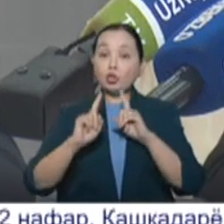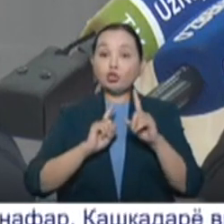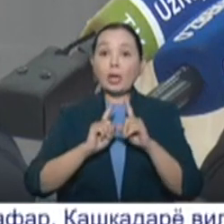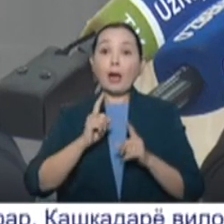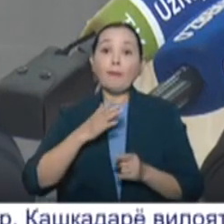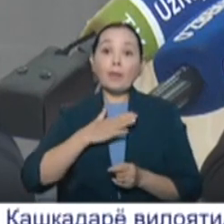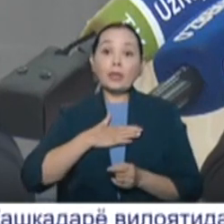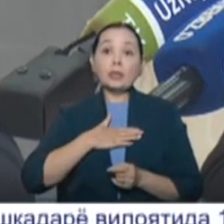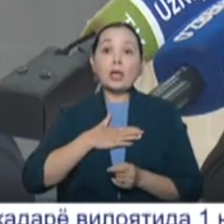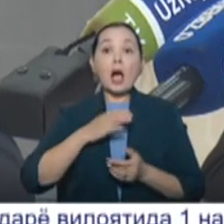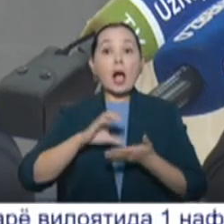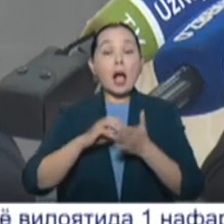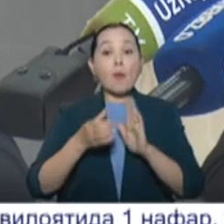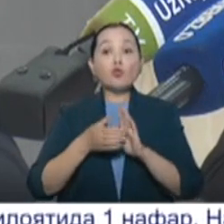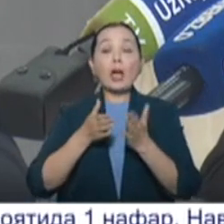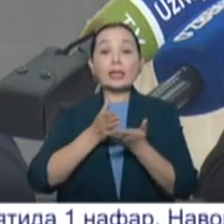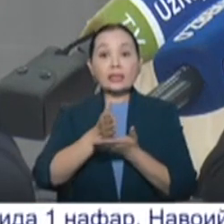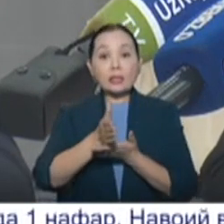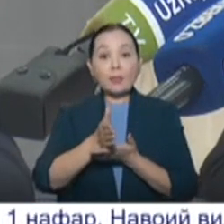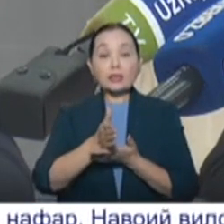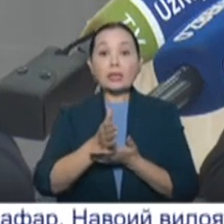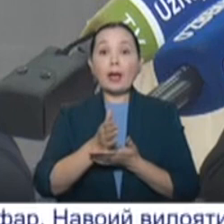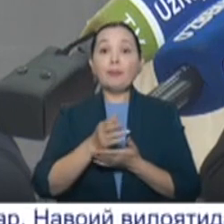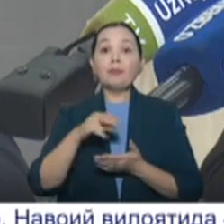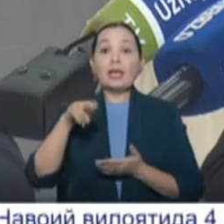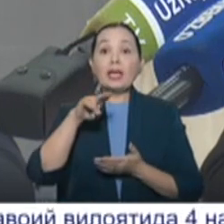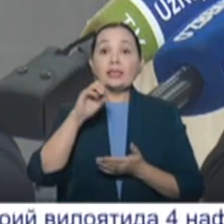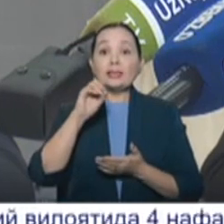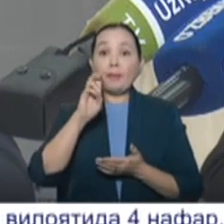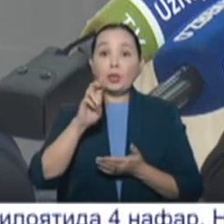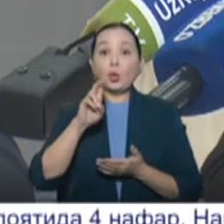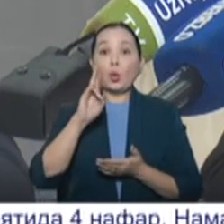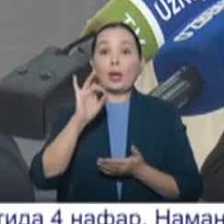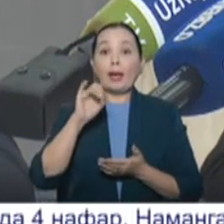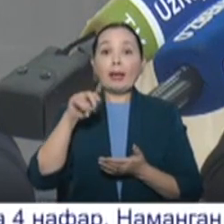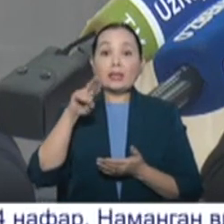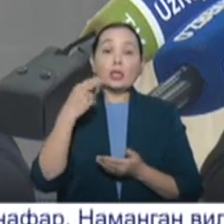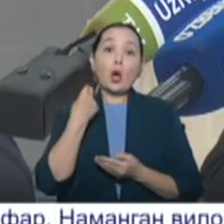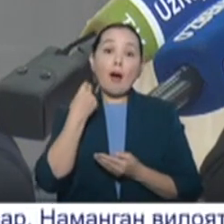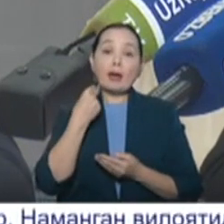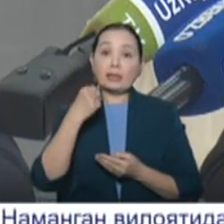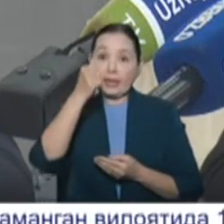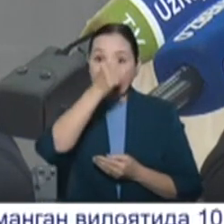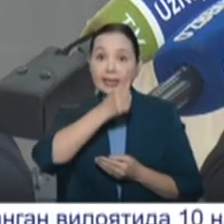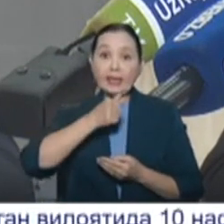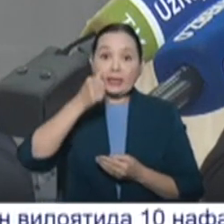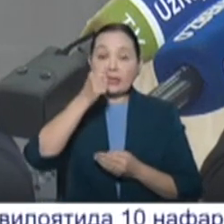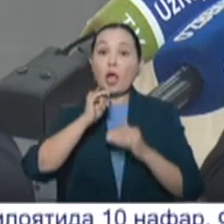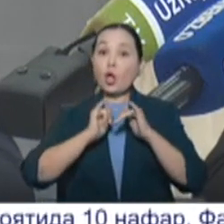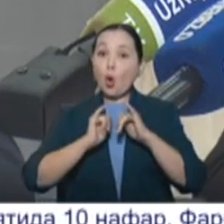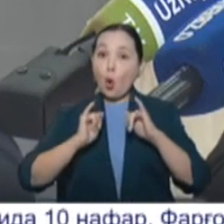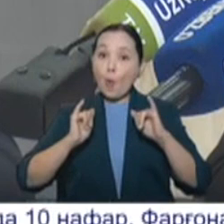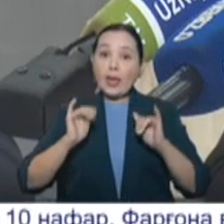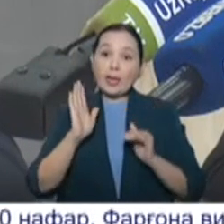bizning kommunal tizimimizda debitor va kreditor qarzdorligi yil sayin